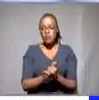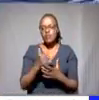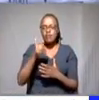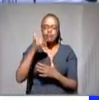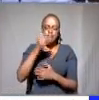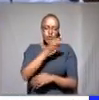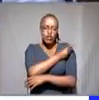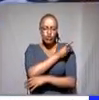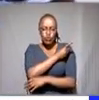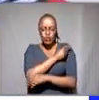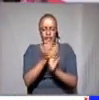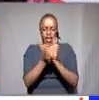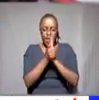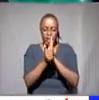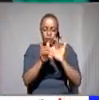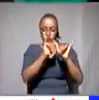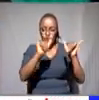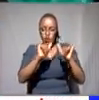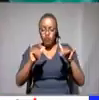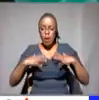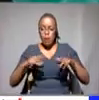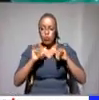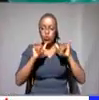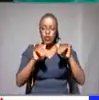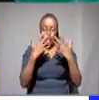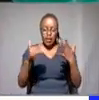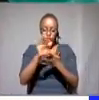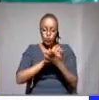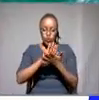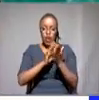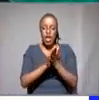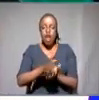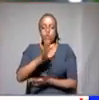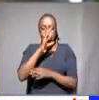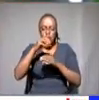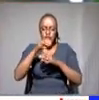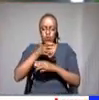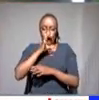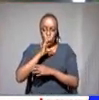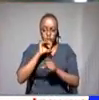ataramu a ũtheru marauga andũ methambe moko na thabuni na maĩ maraitĩka,